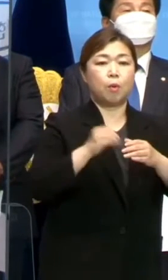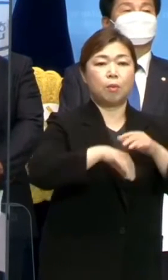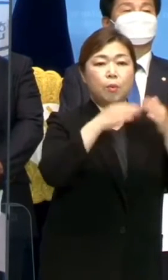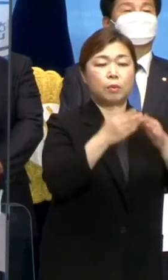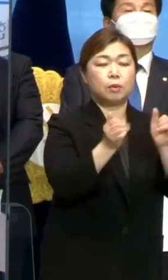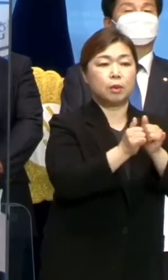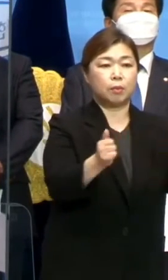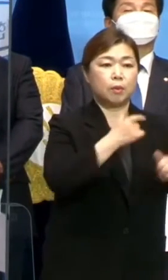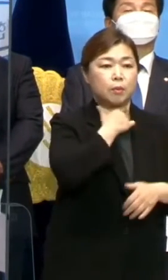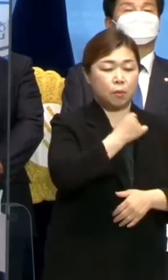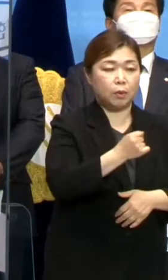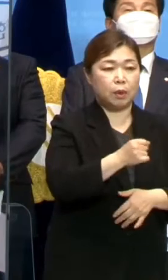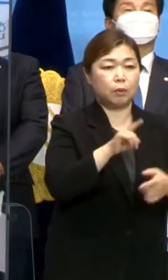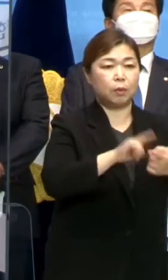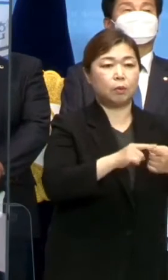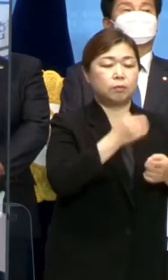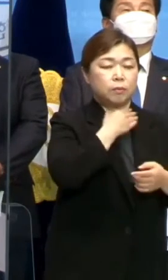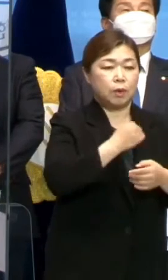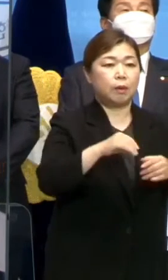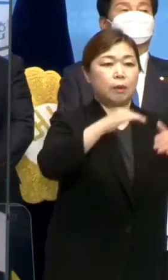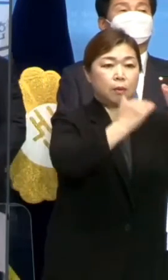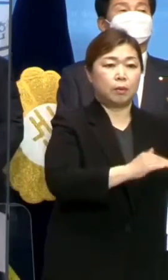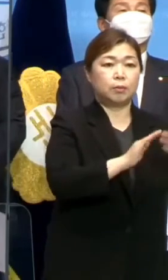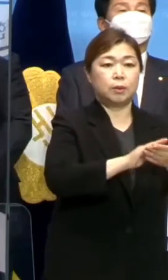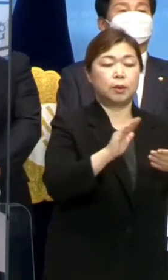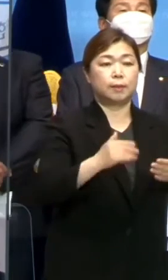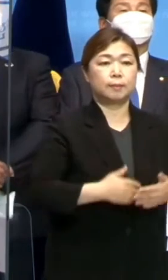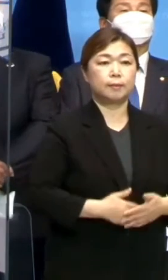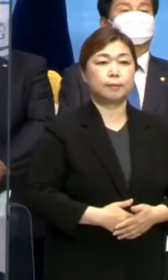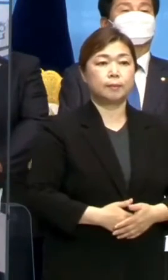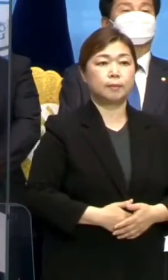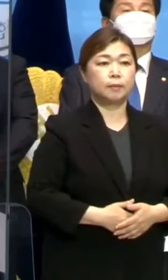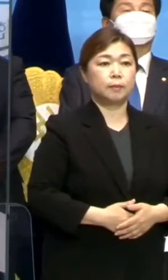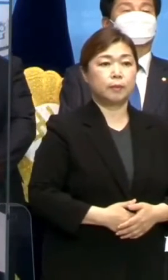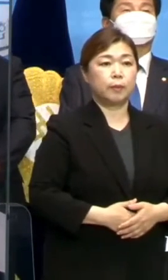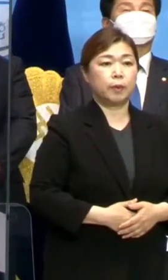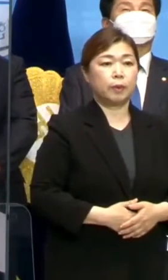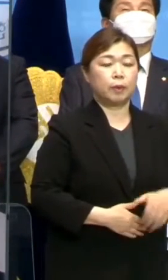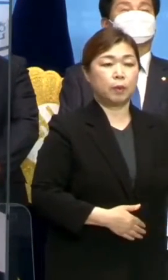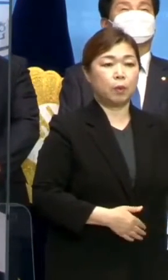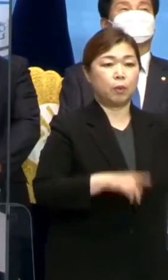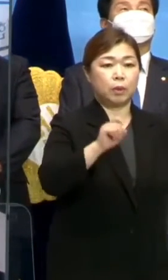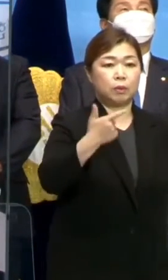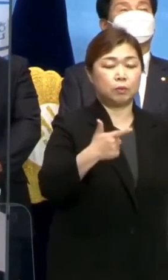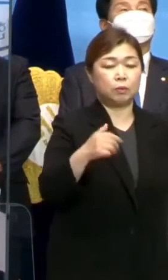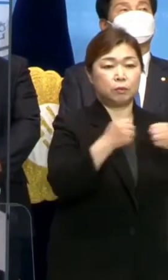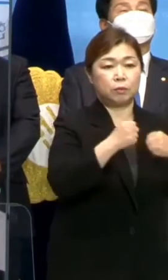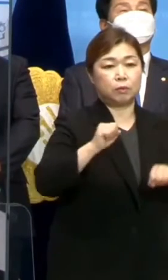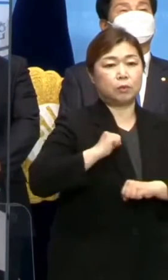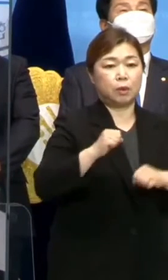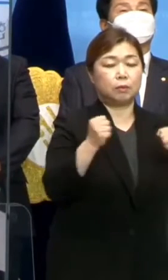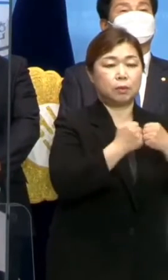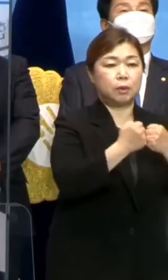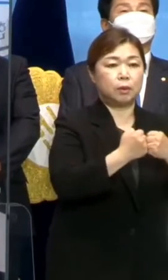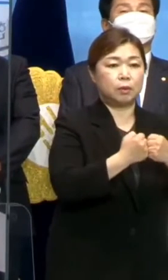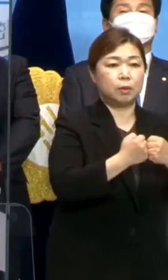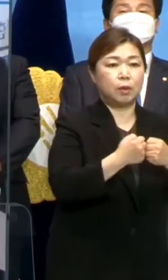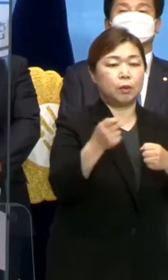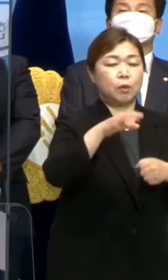위원회 염원이 자수 권 사항입니다 의료 군사 쿠데타와 위신 헌법 으로 중단된